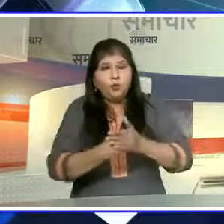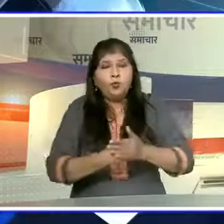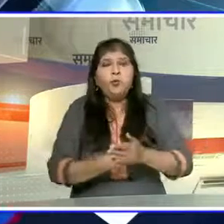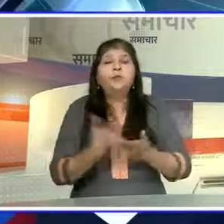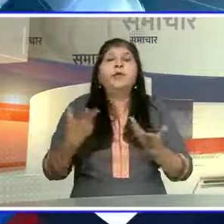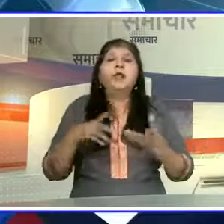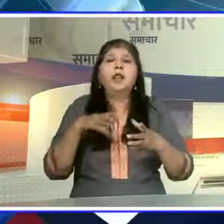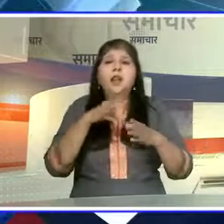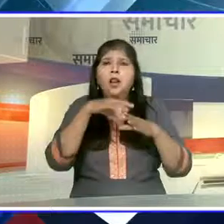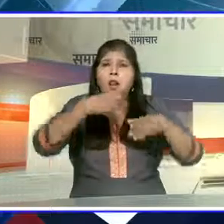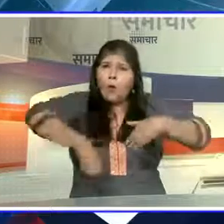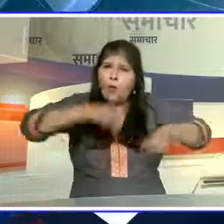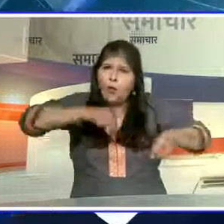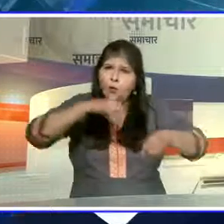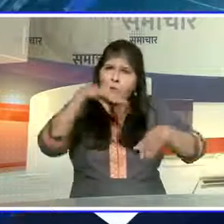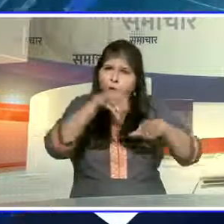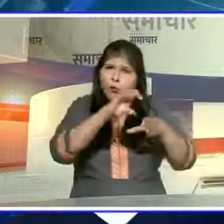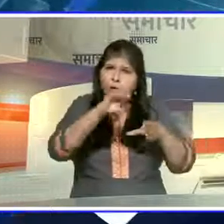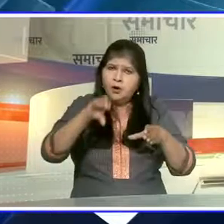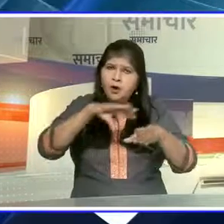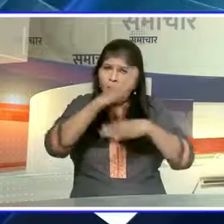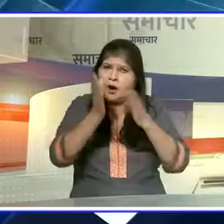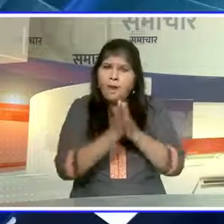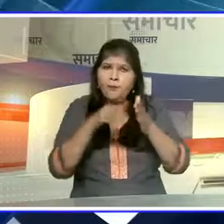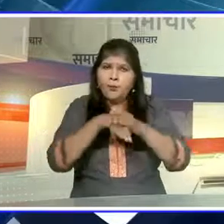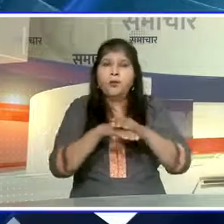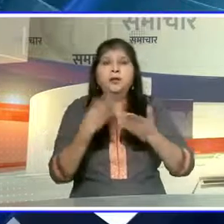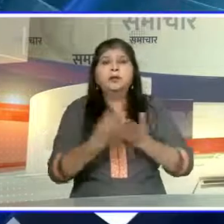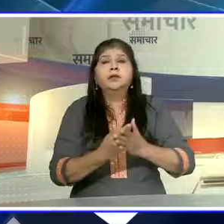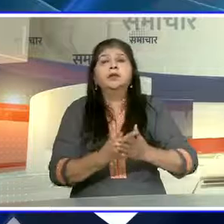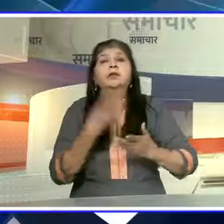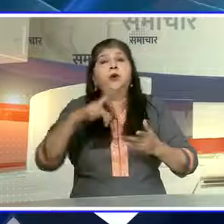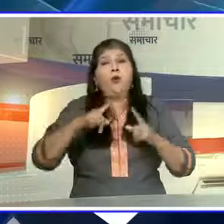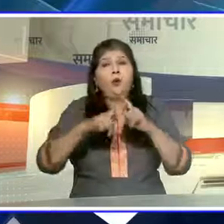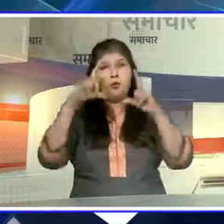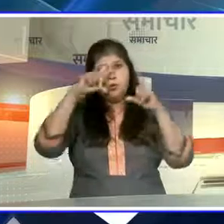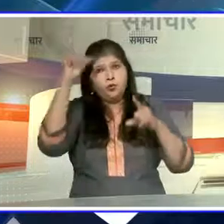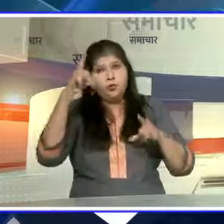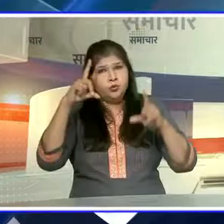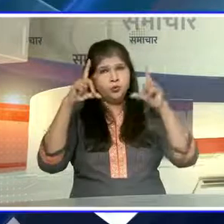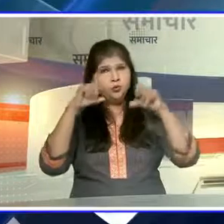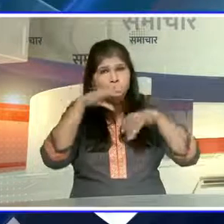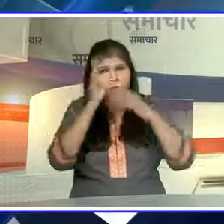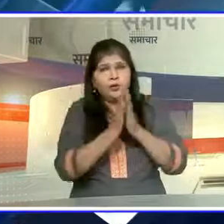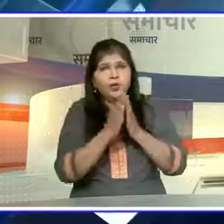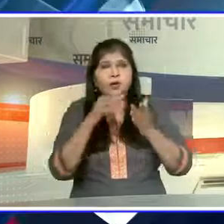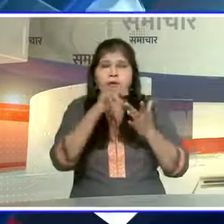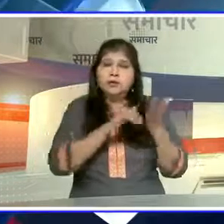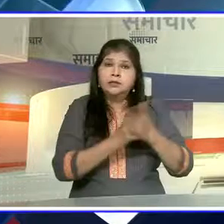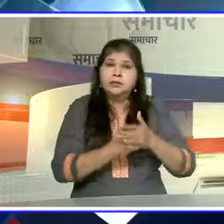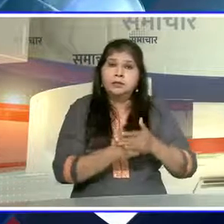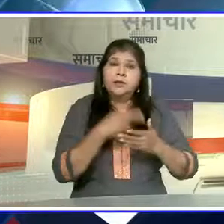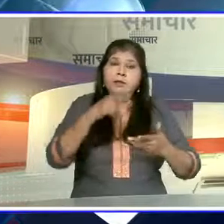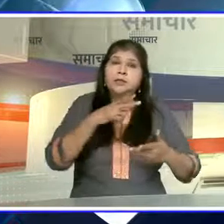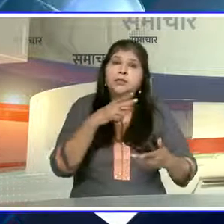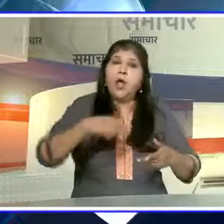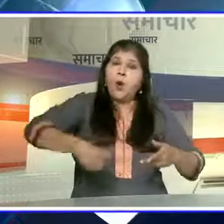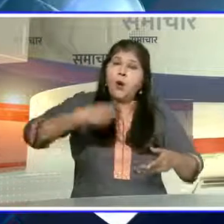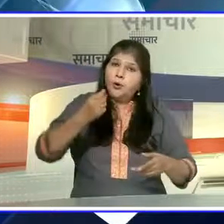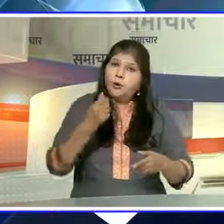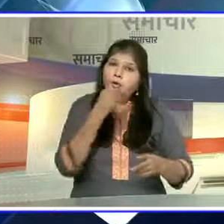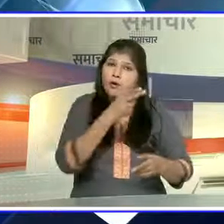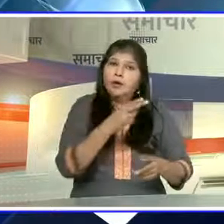के लिए इस पर कुल मिलाकर 26,000 58 करोड़ का प्रावधान किया गया है जिसमें से ऑटो सेक्टर के लिए 25000